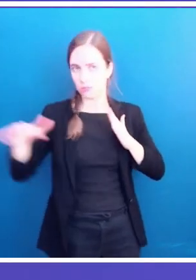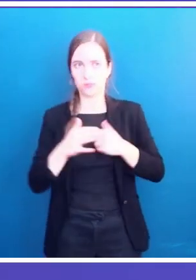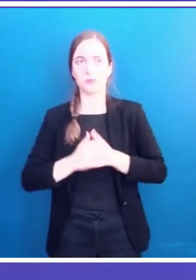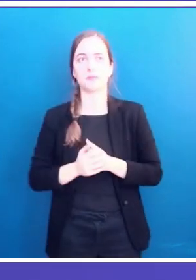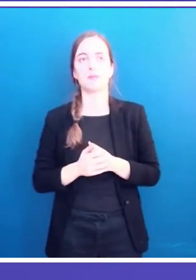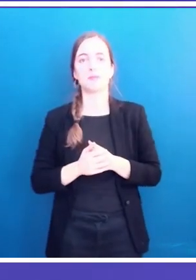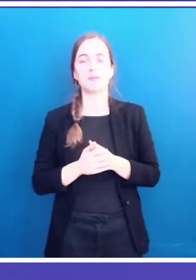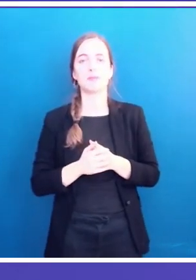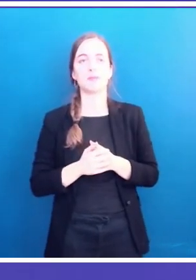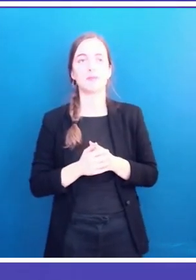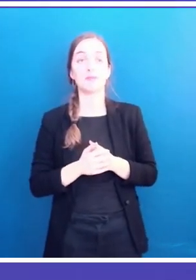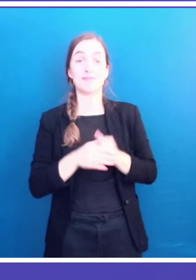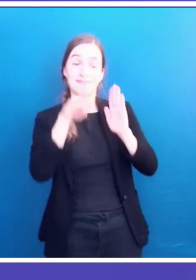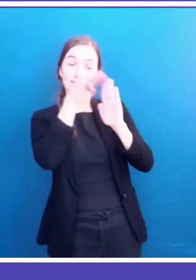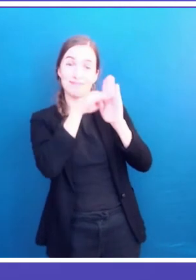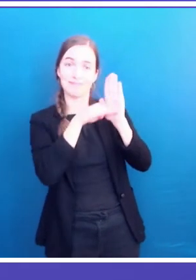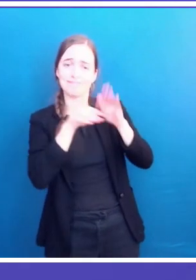أخرى، وتوصيات محددة